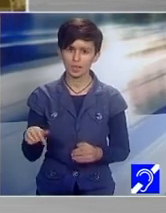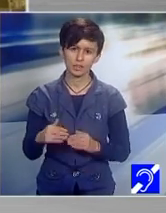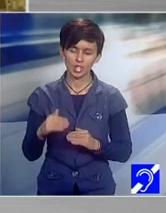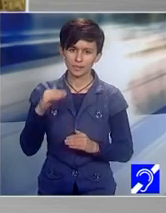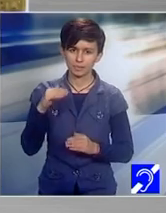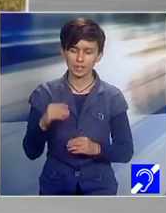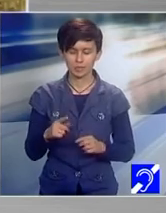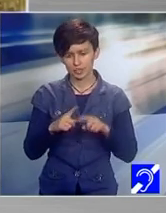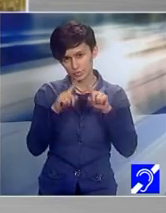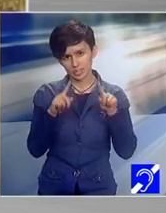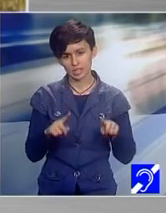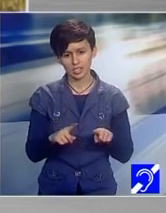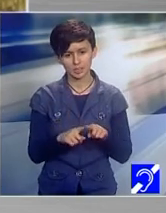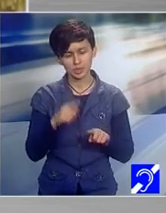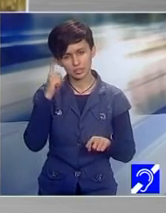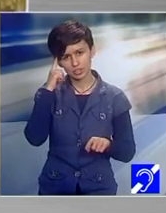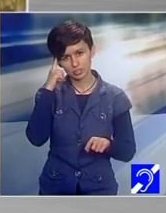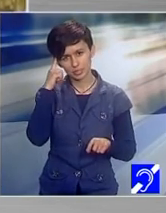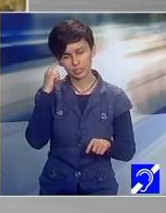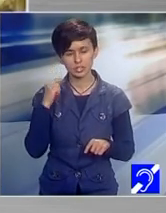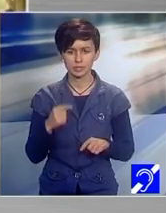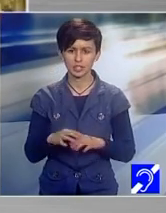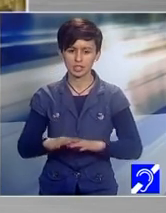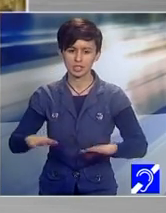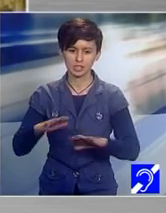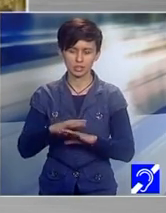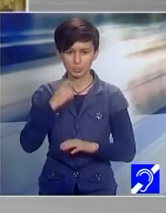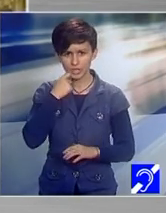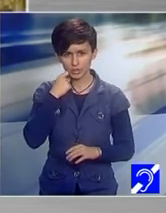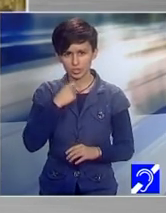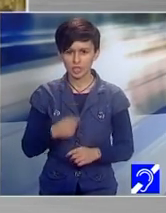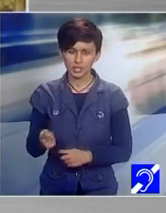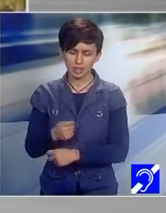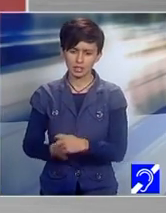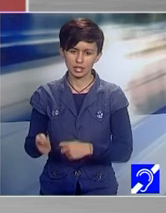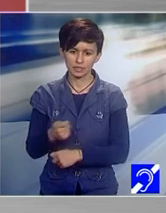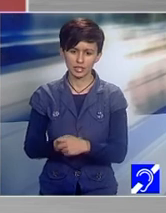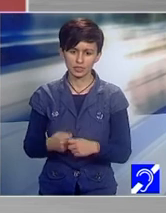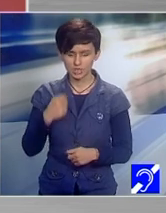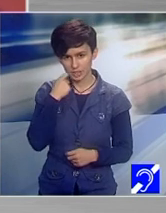probabil, în lumea clujană, în lumea de business a Clujului, în lumea